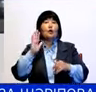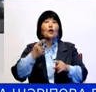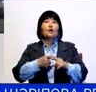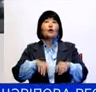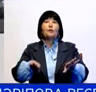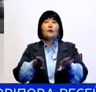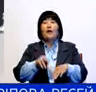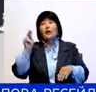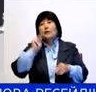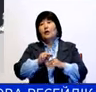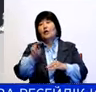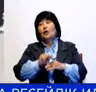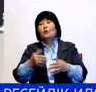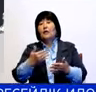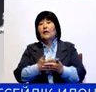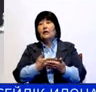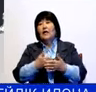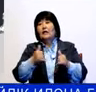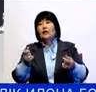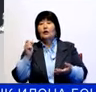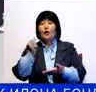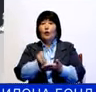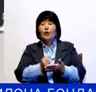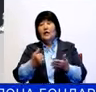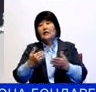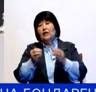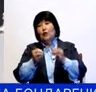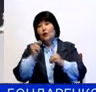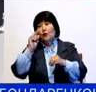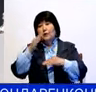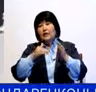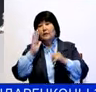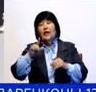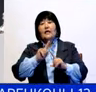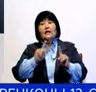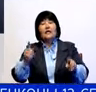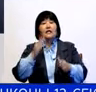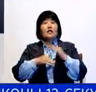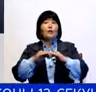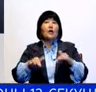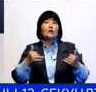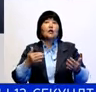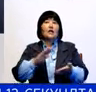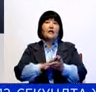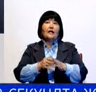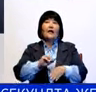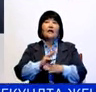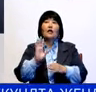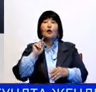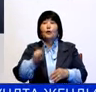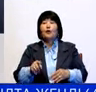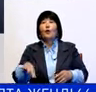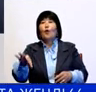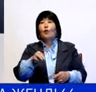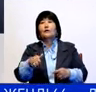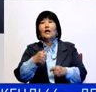бірге білім беру инфрақұрылымын дамыту қоры есебінен жаңадан 10 мектеп салынады. Ерекше мүмкіндіктері бар балалар үшін де жағдай жасалмақ. Бұл ретте облыс